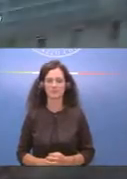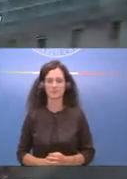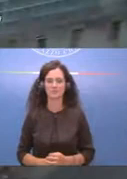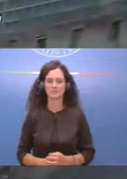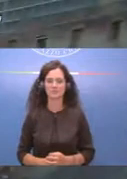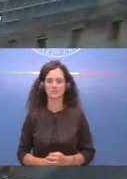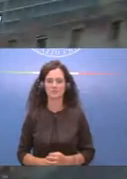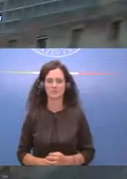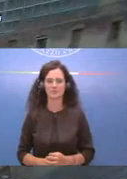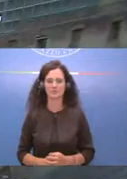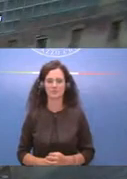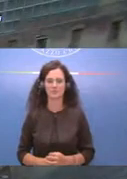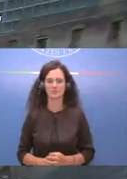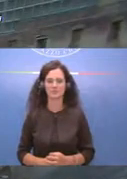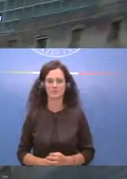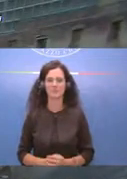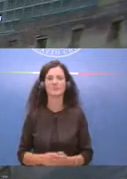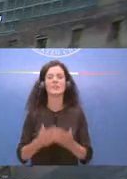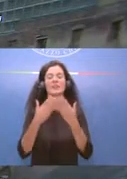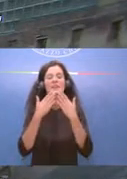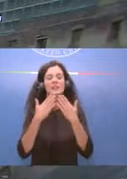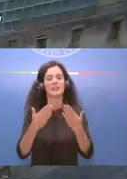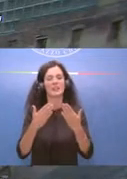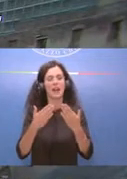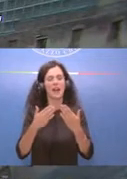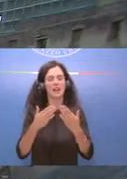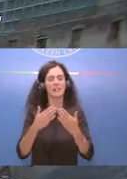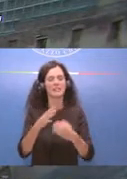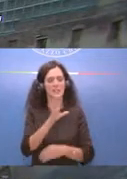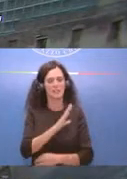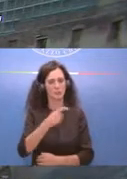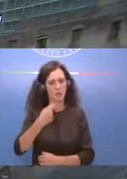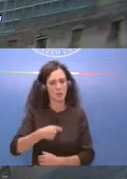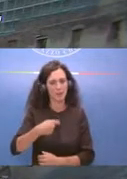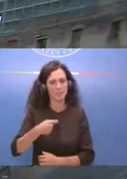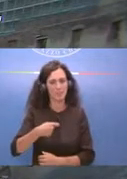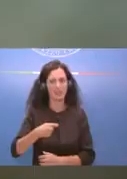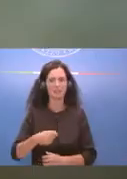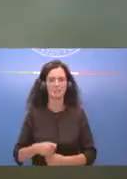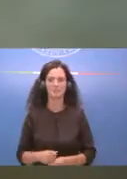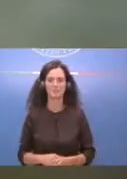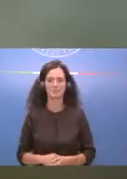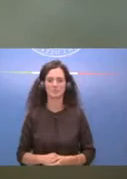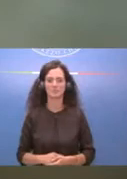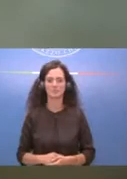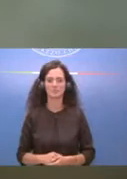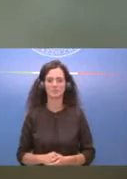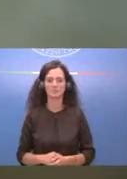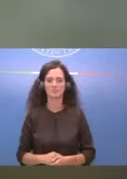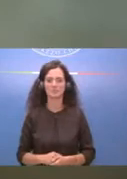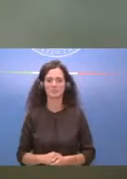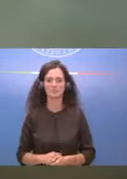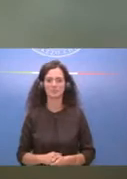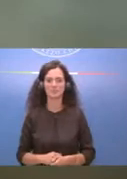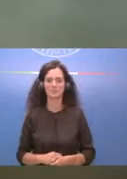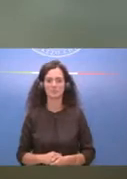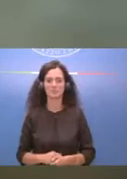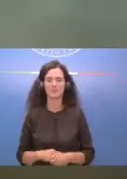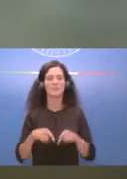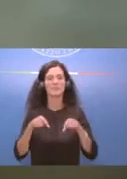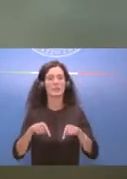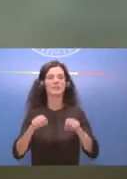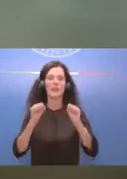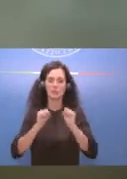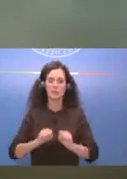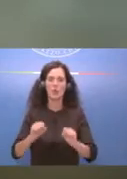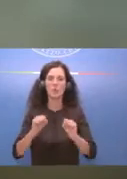6 giu mister president una wiking hohenstein donzel station systems for family foto più